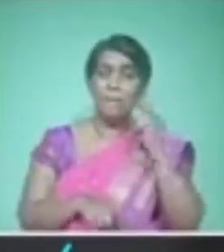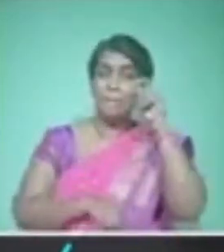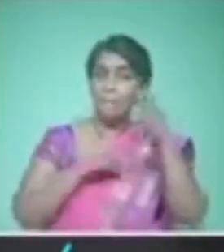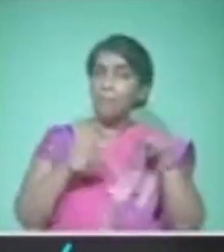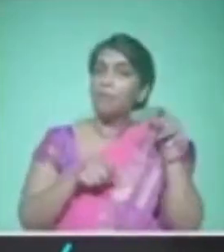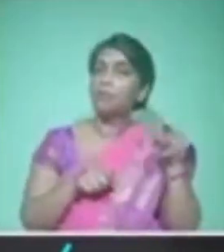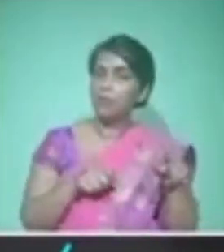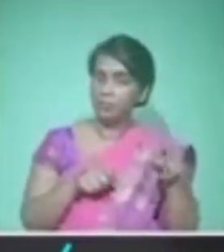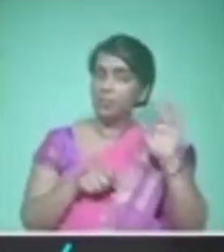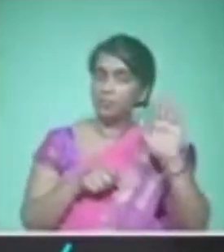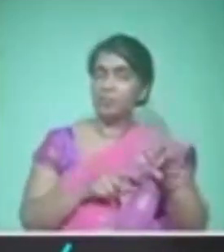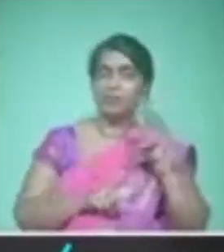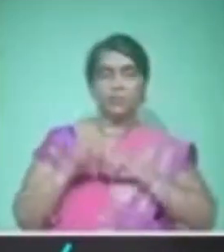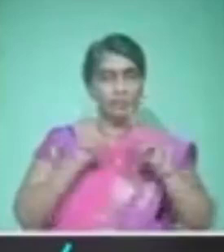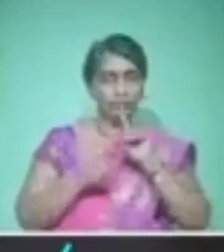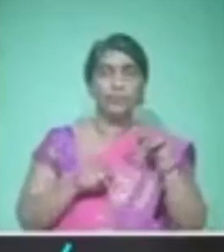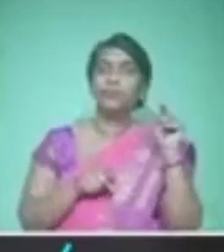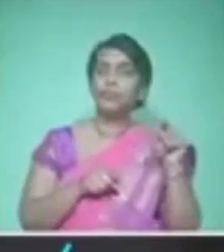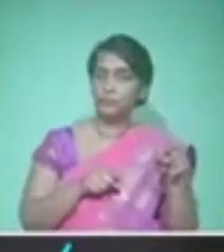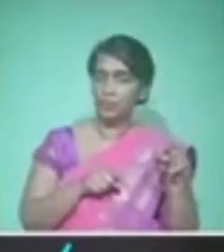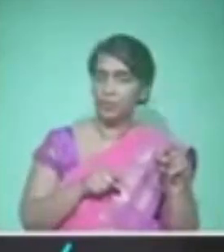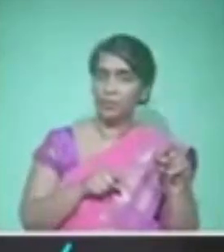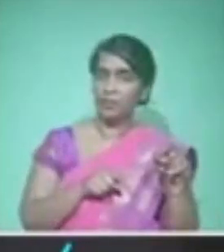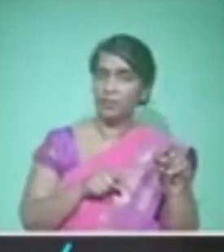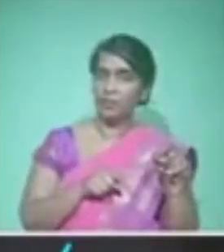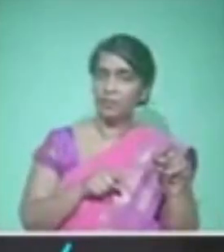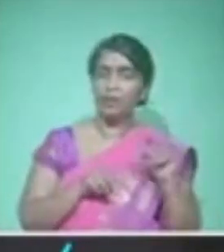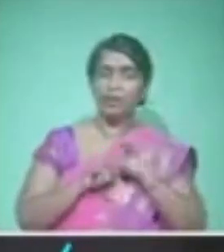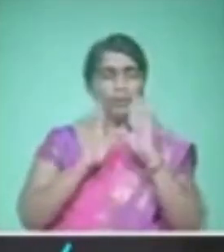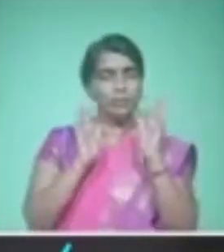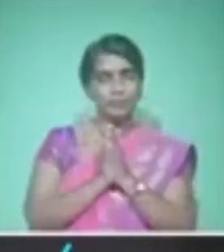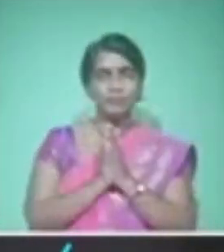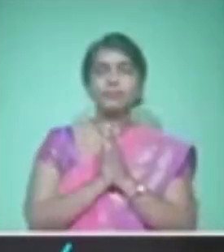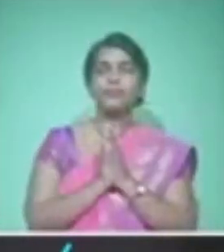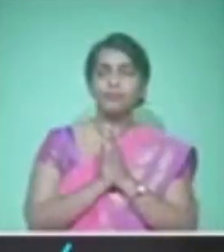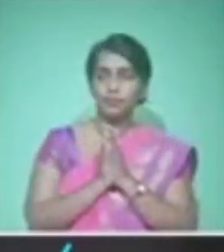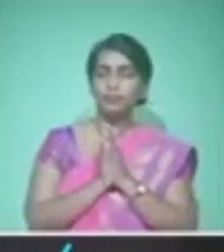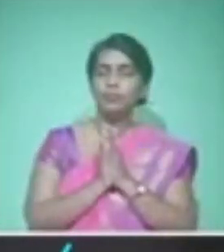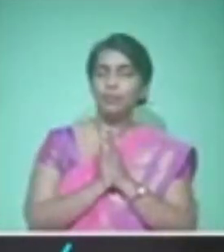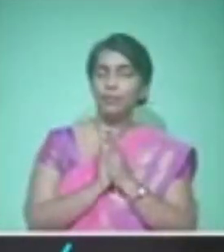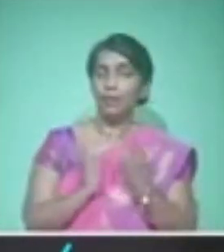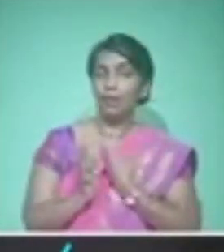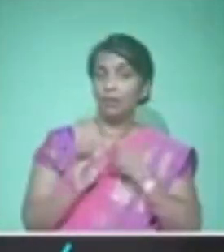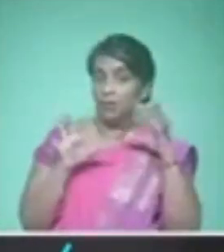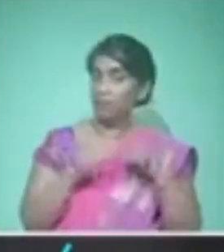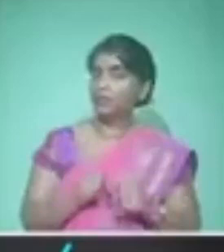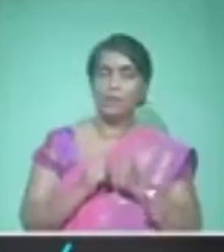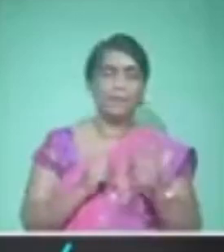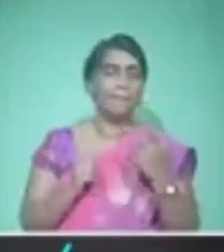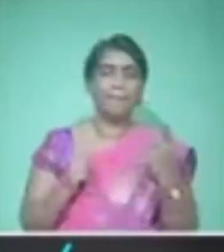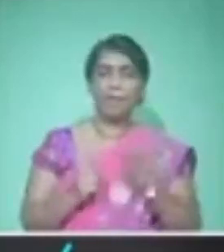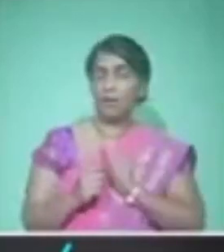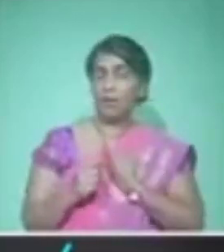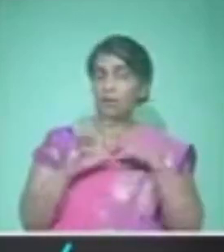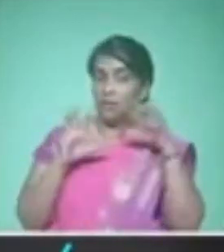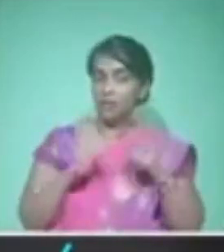පාරිභෝගිකය වෙනුවෙන් කතා කරන්න ඕනේ ඉතින් මේ සීබී මොනපොලි එකක් ඒකාධිකරණයක් තියෙන නම් හරියන්නේ නැහැ